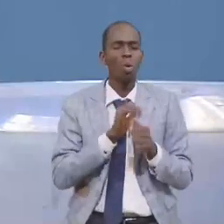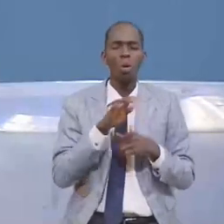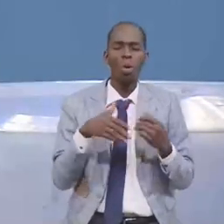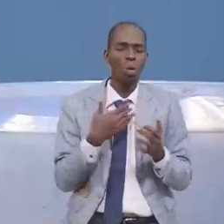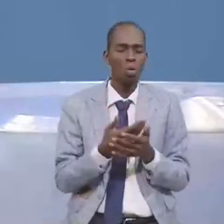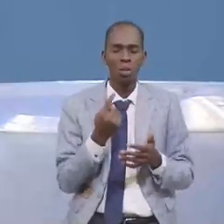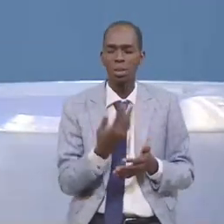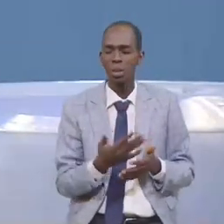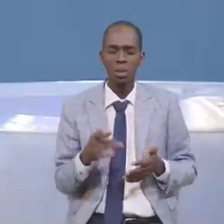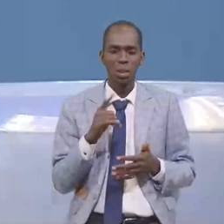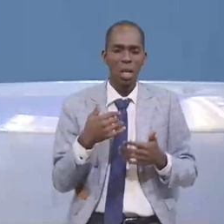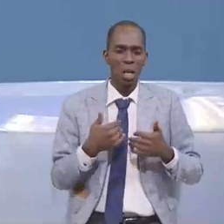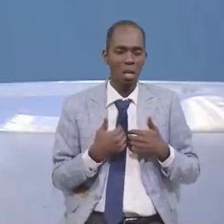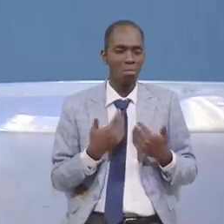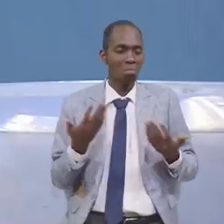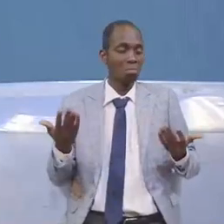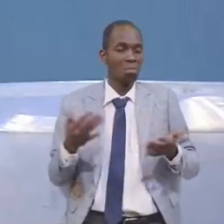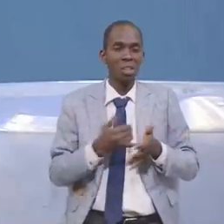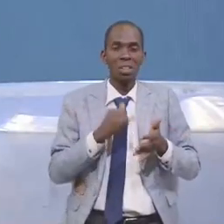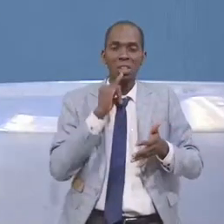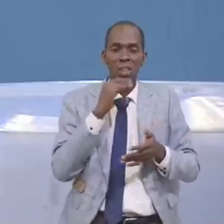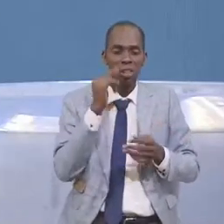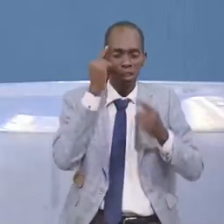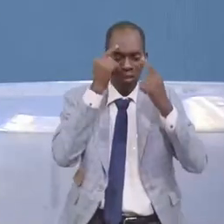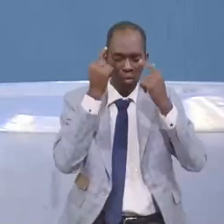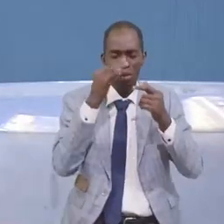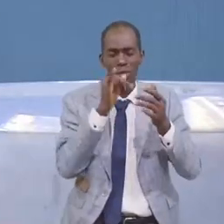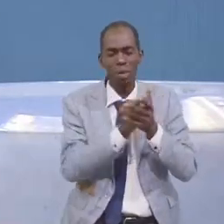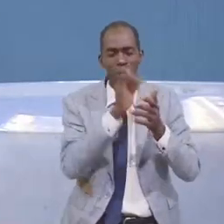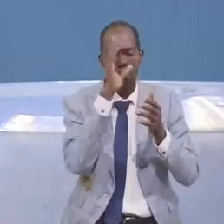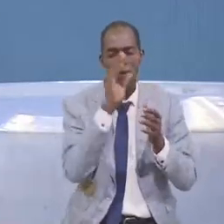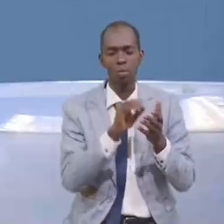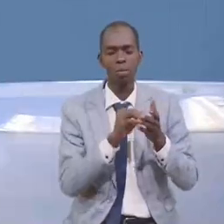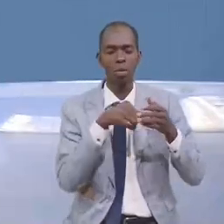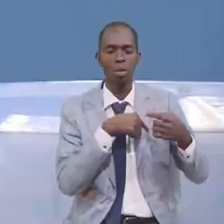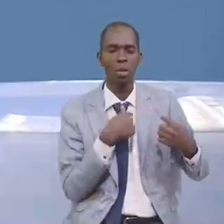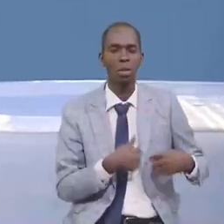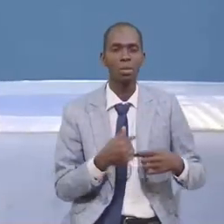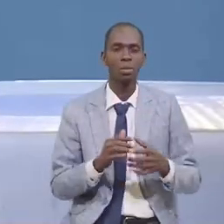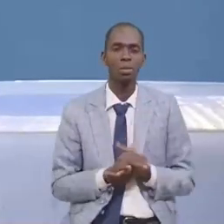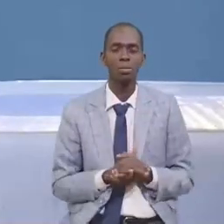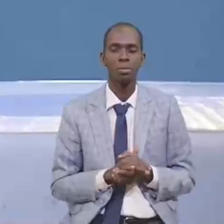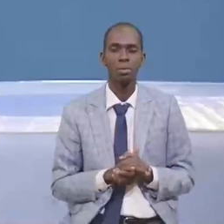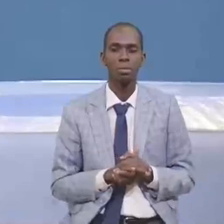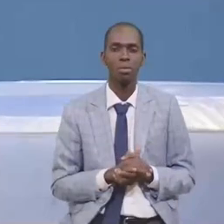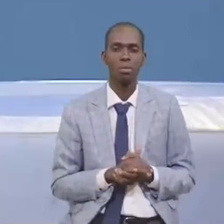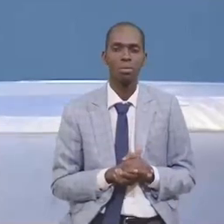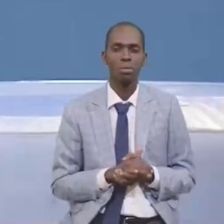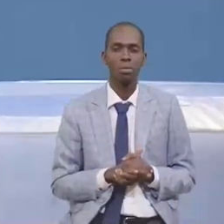Mais qu'est-ce qui pousse un riche avec toutes les possessions qu'il a à être insatisfait dans la vie? Ce sont les pensées du cœur.